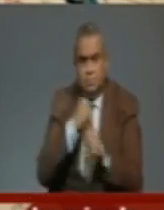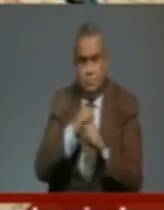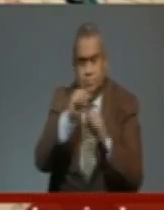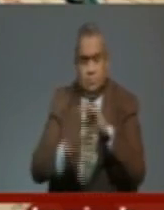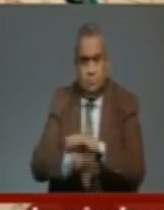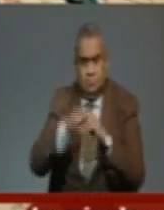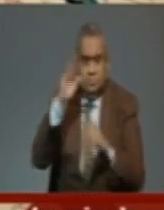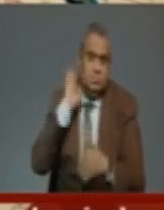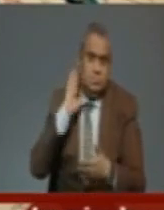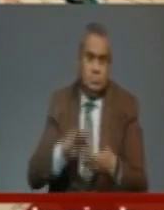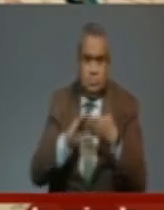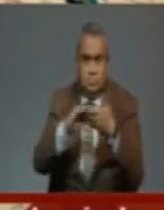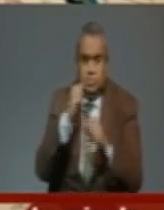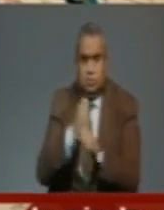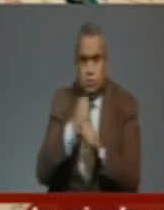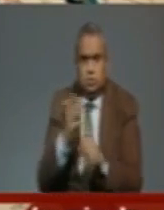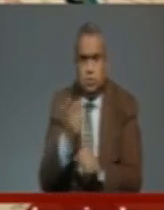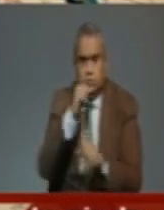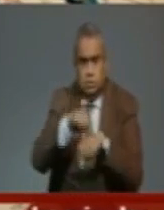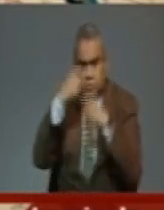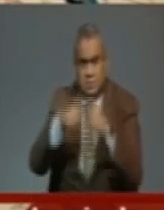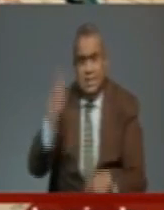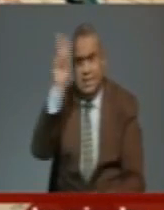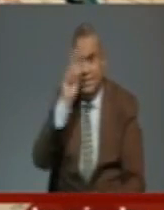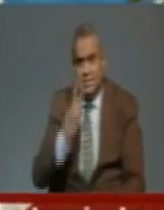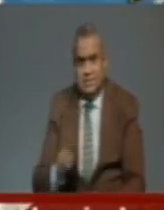جدا في شبه جزيره سيناء.